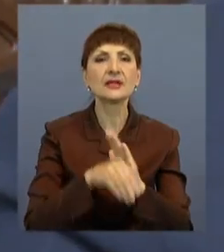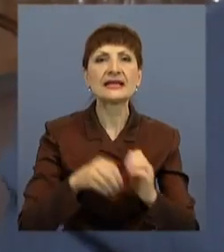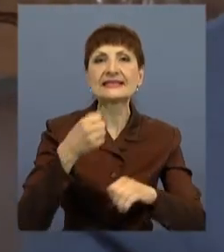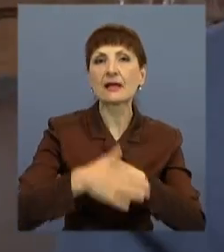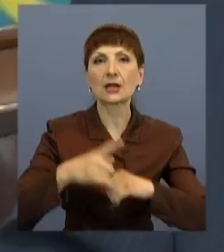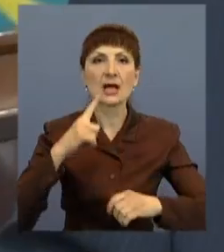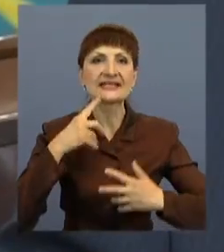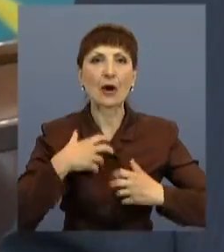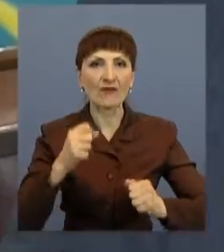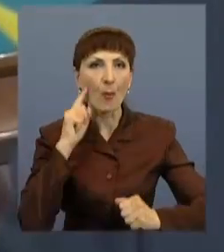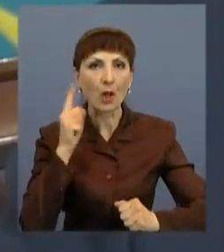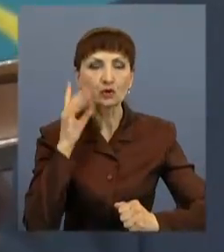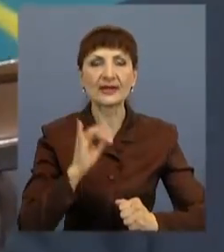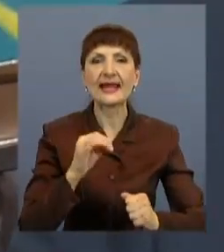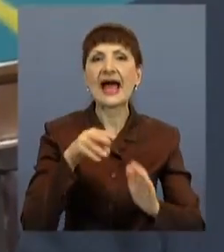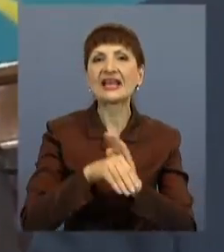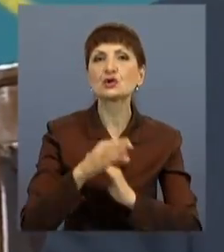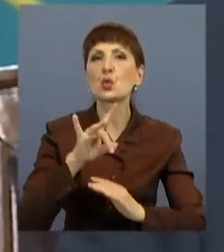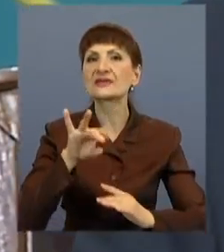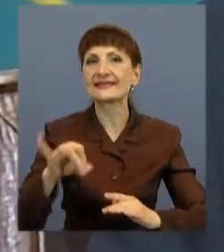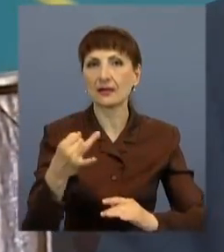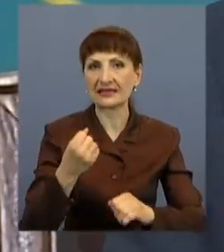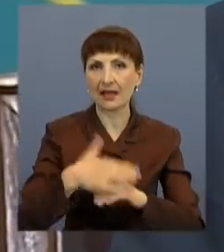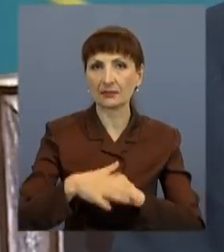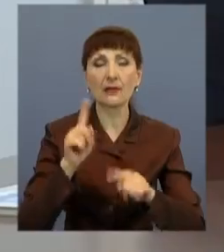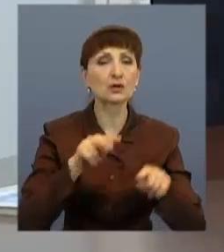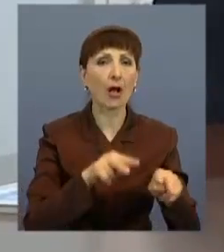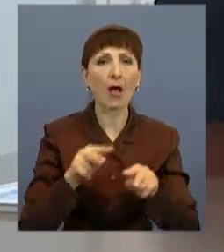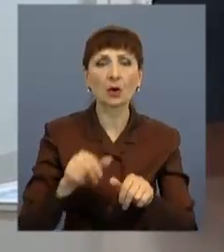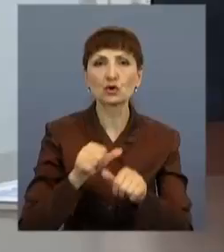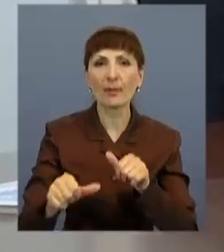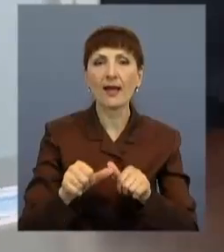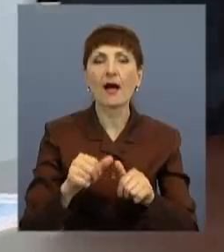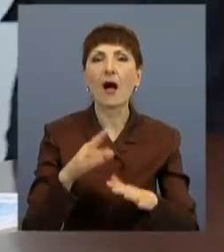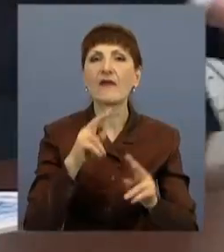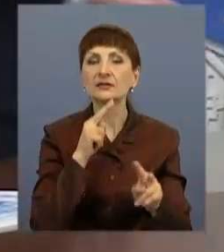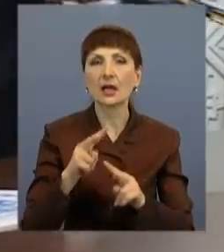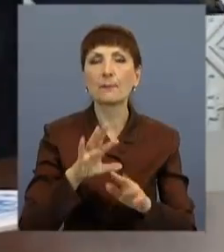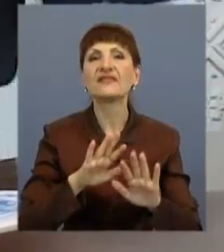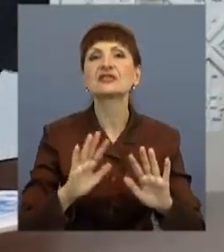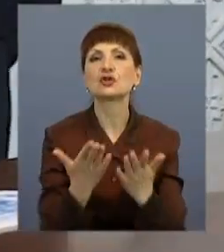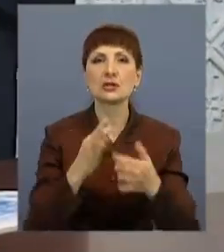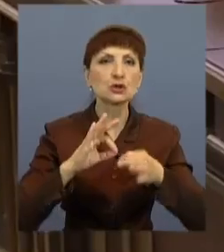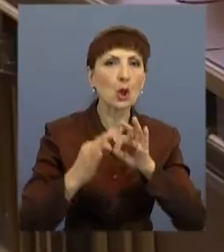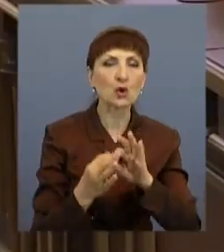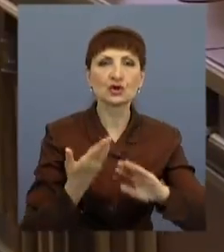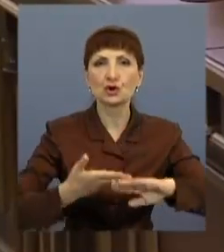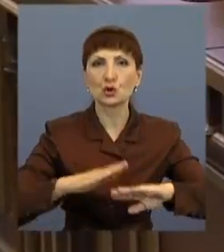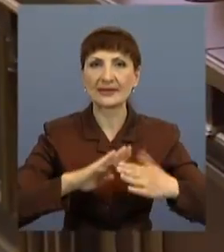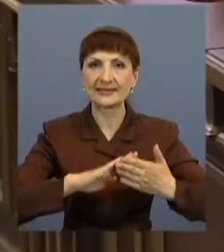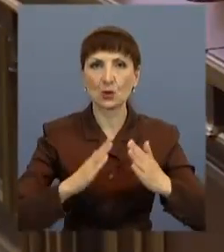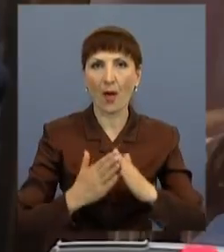здоровья молодежи и ресурсных центров. Под особый контроль возьмут социальную защиту детей при возникновении сложных жизненных